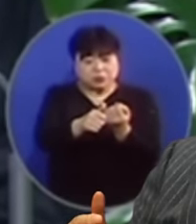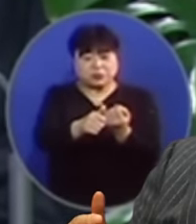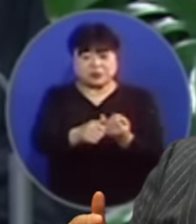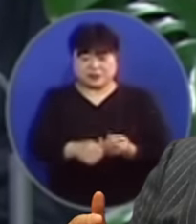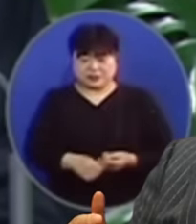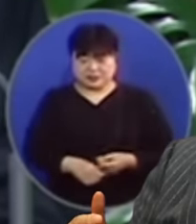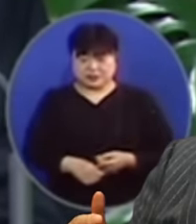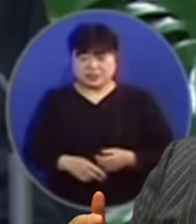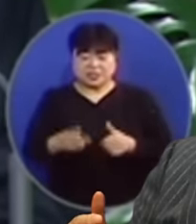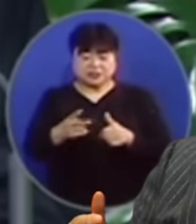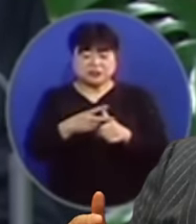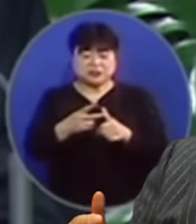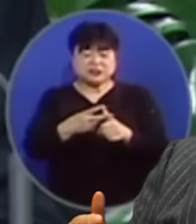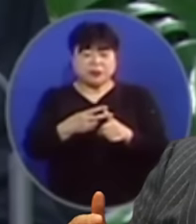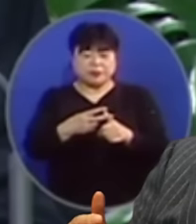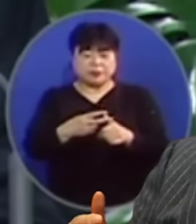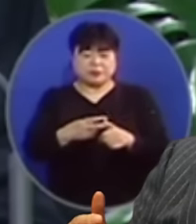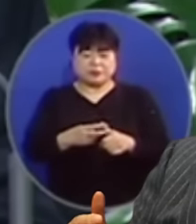하갈이 잉태되었습니다.